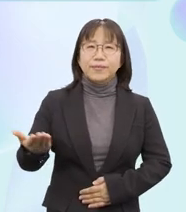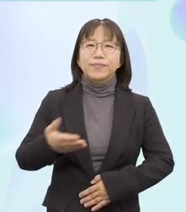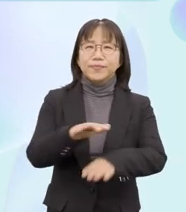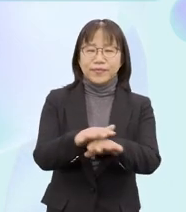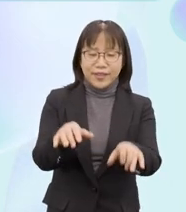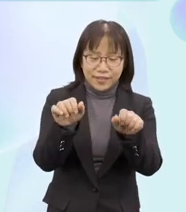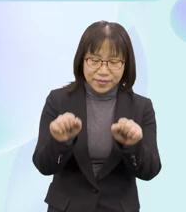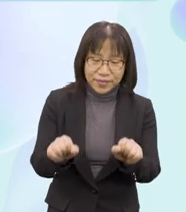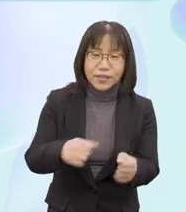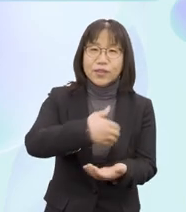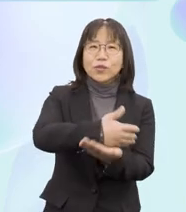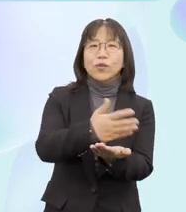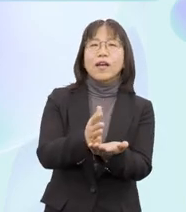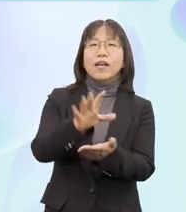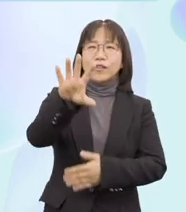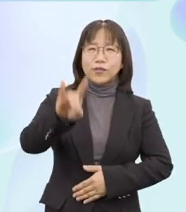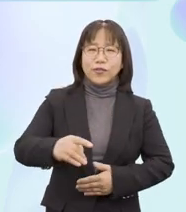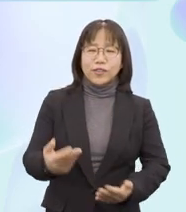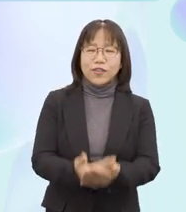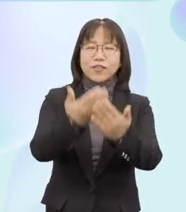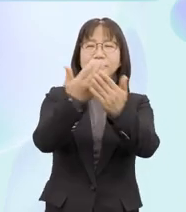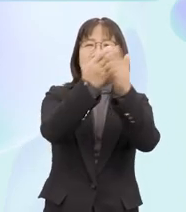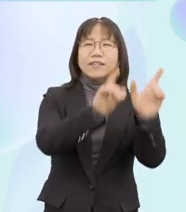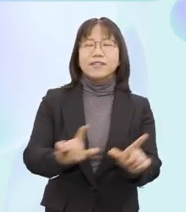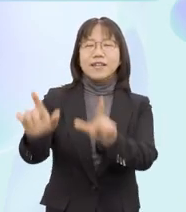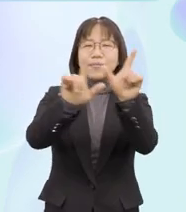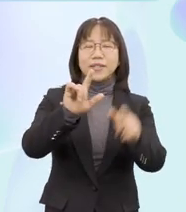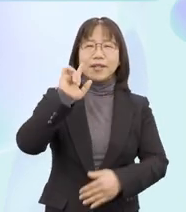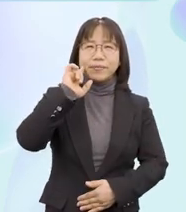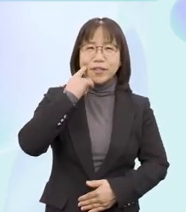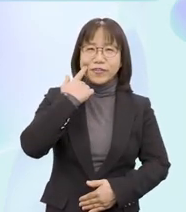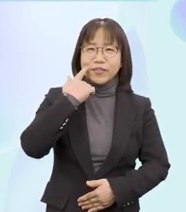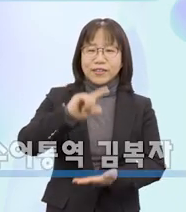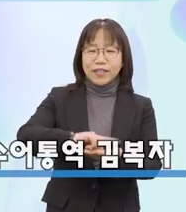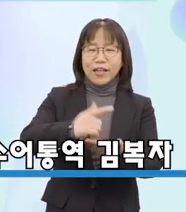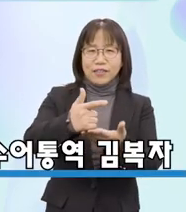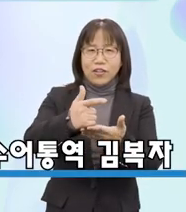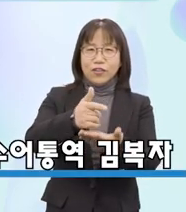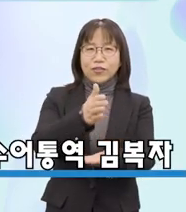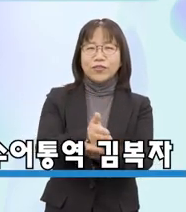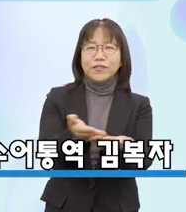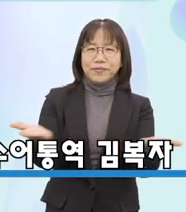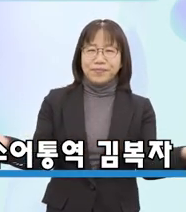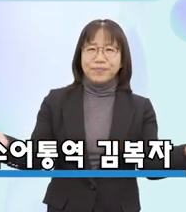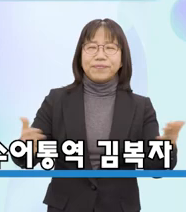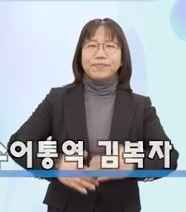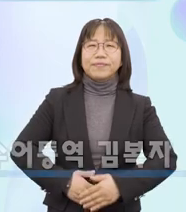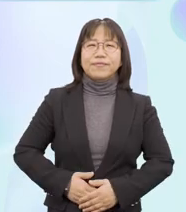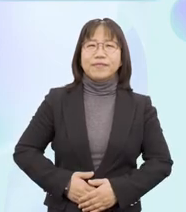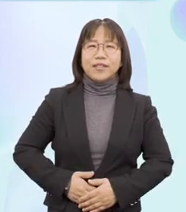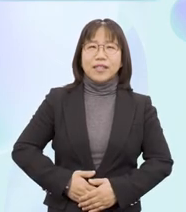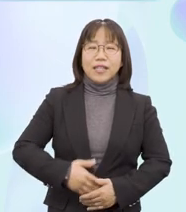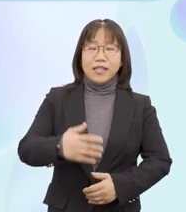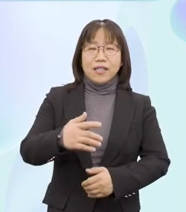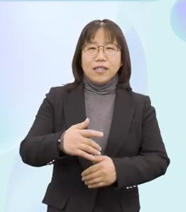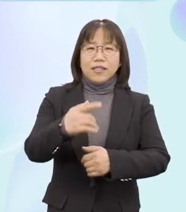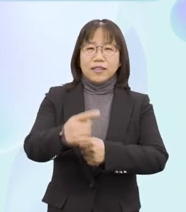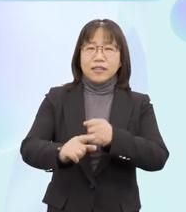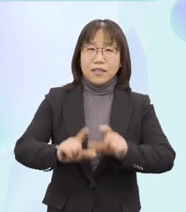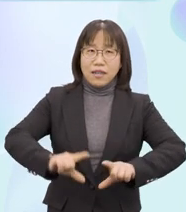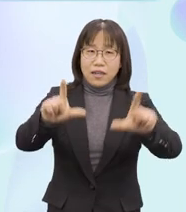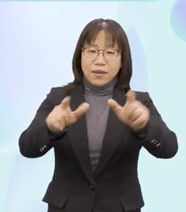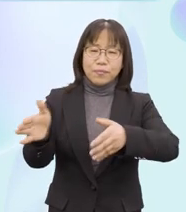구민 여러분 안녕하십니까 조화로운 성장 삶이 아름다운 강서 아이 강서 티비 김민 줍니다 해가 바껴도